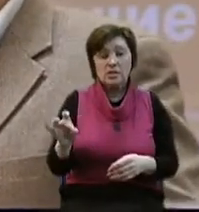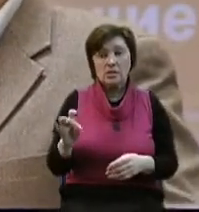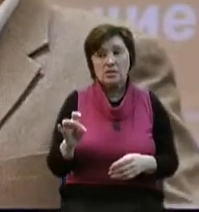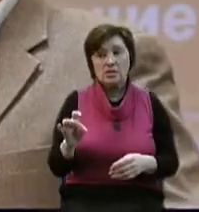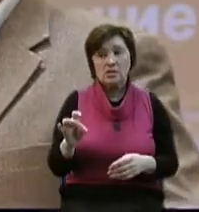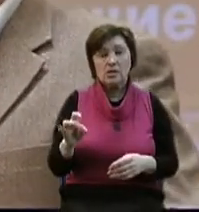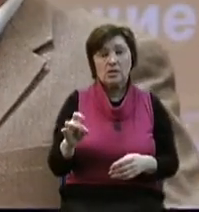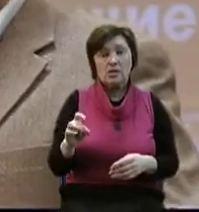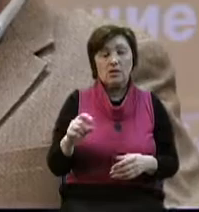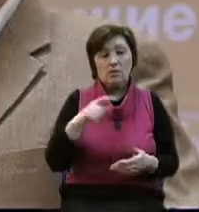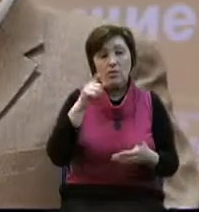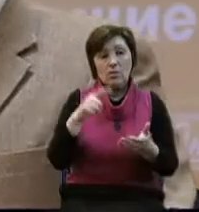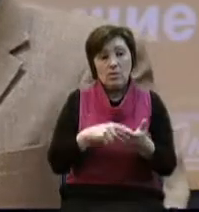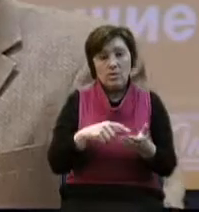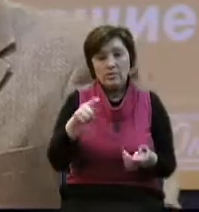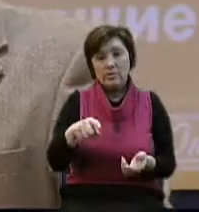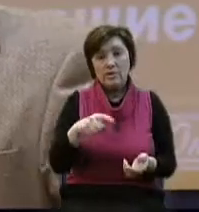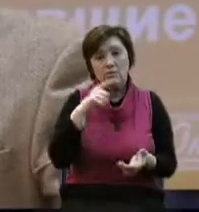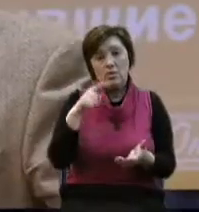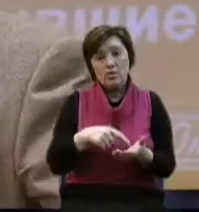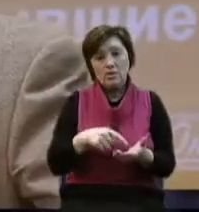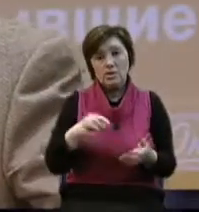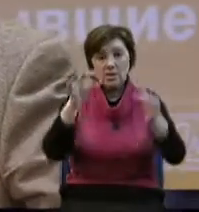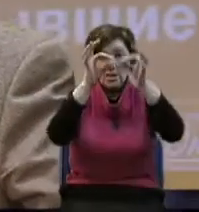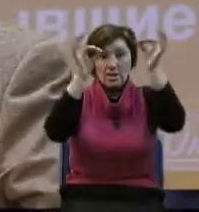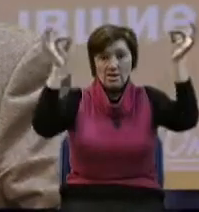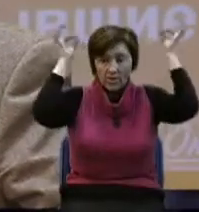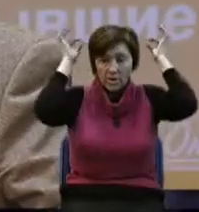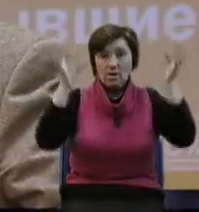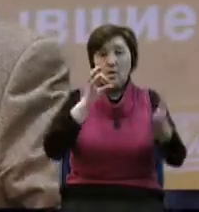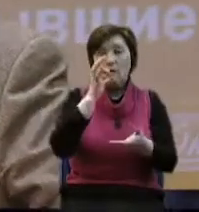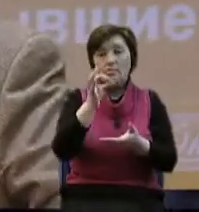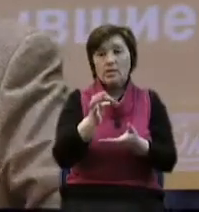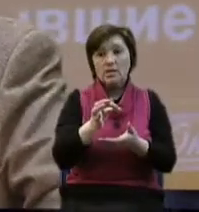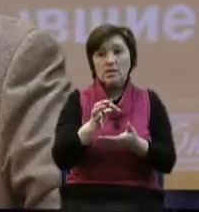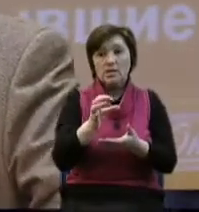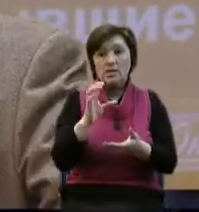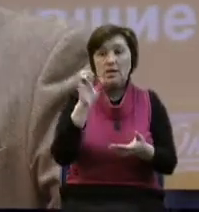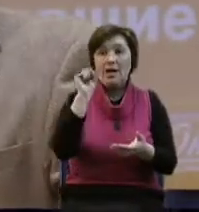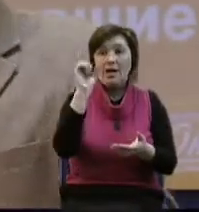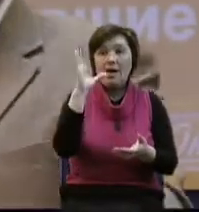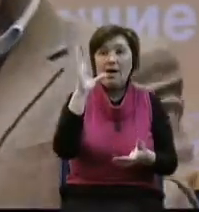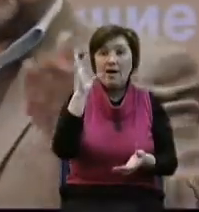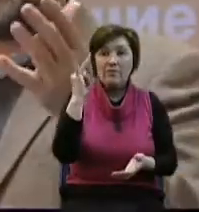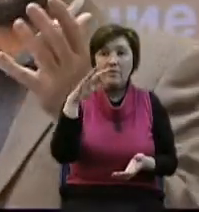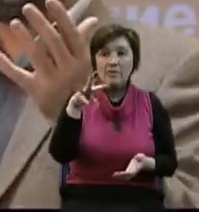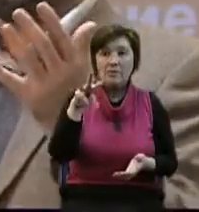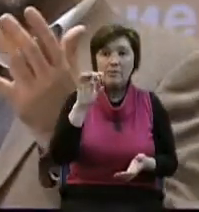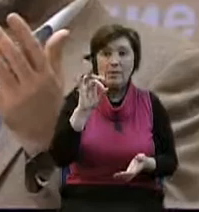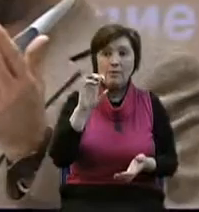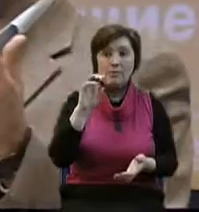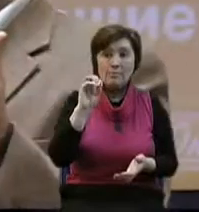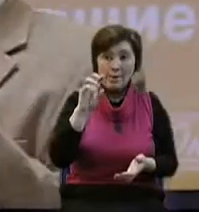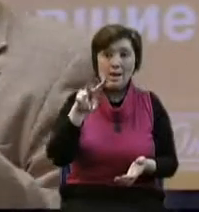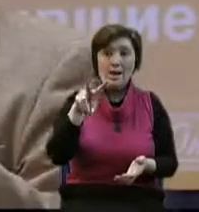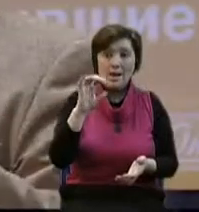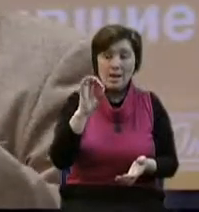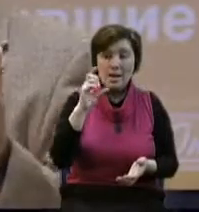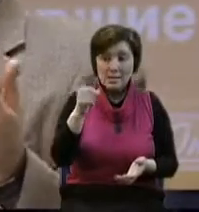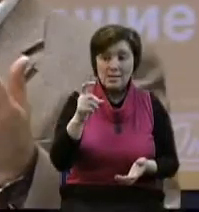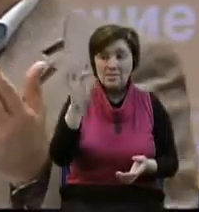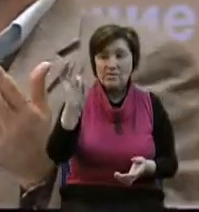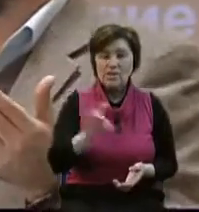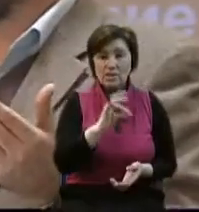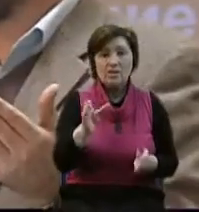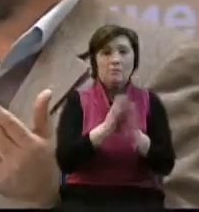Номфу. В этом городе Давид обратился к Авимелеху, священнику, и попросил его, чтобы он